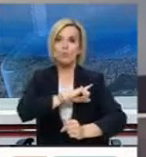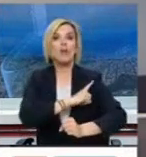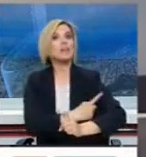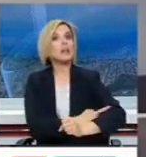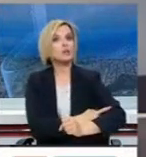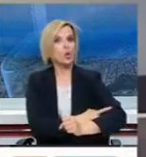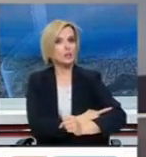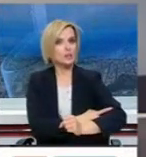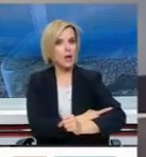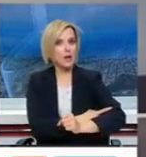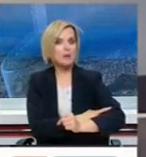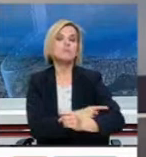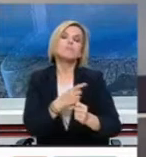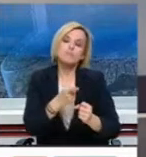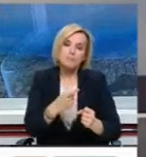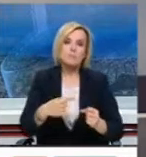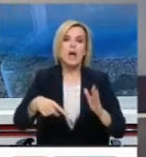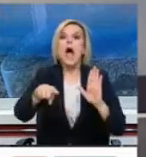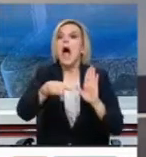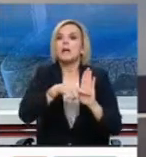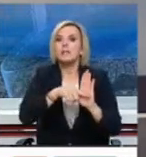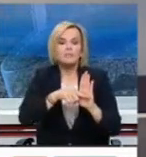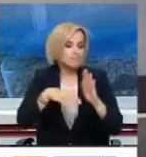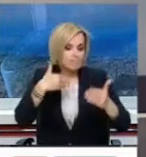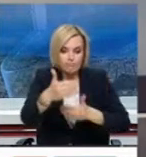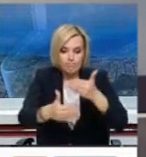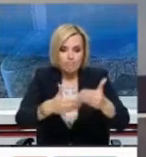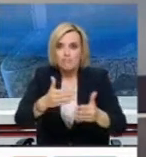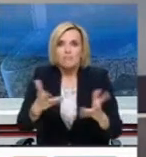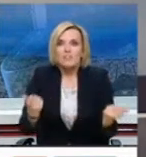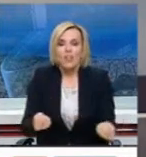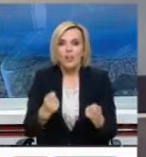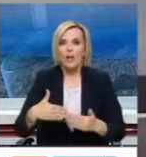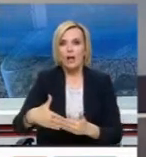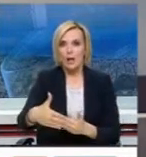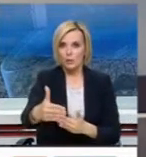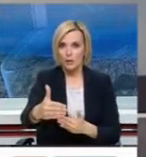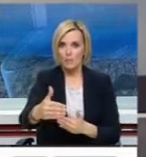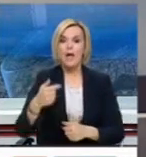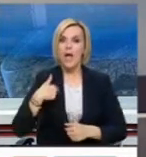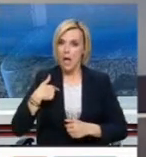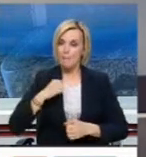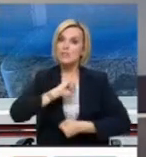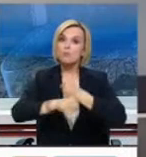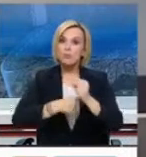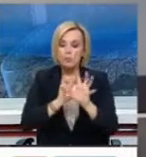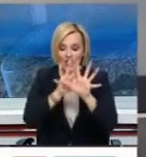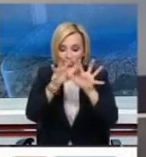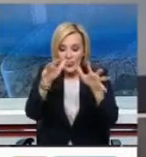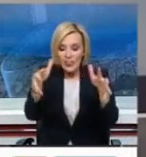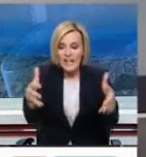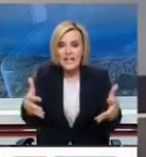να αντέξουν τις αρνητικές συνέπειες του φαινομένου του κορονοϊού. Απλώνουμε λοιπόν δείχτη κοινωνικής και